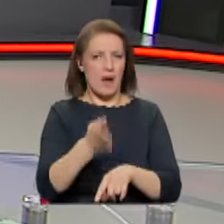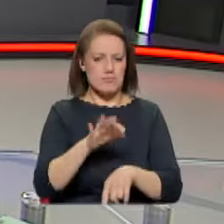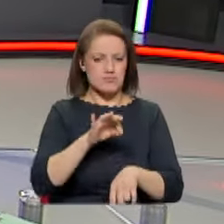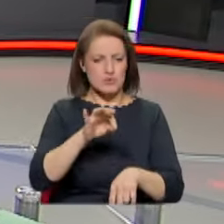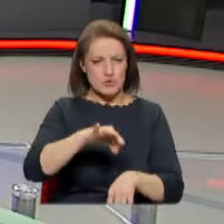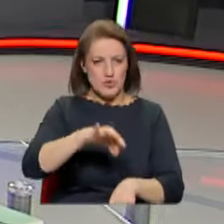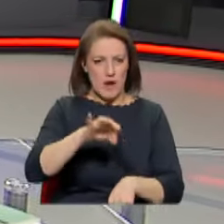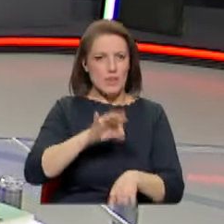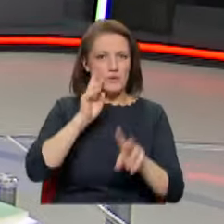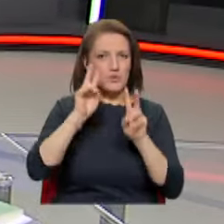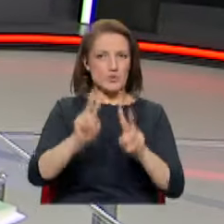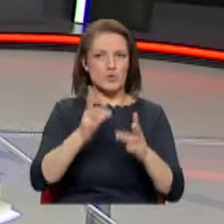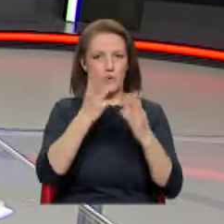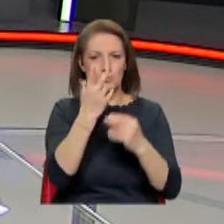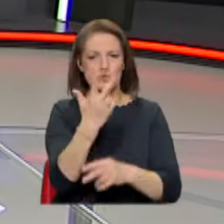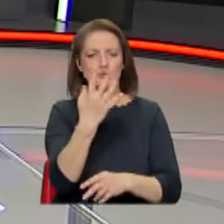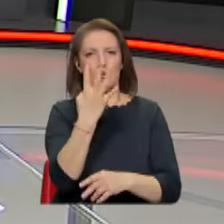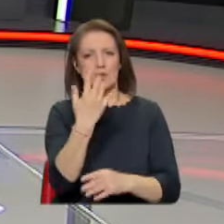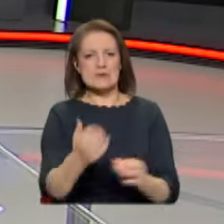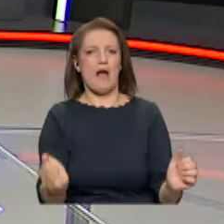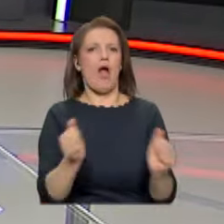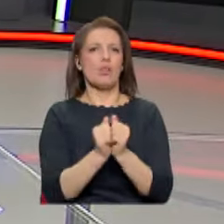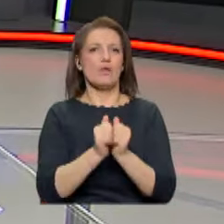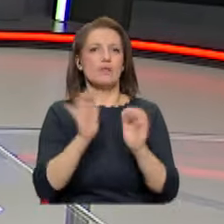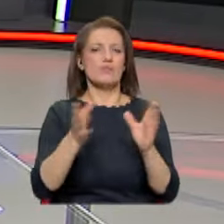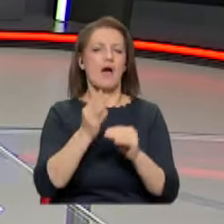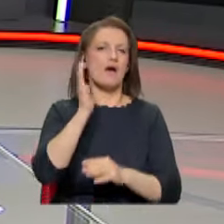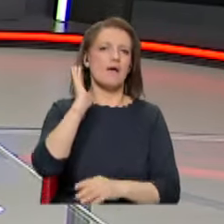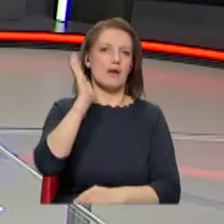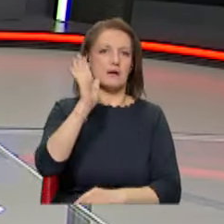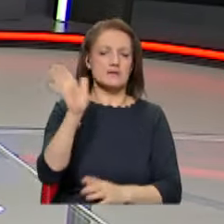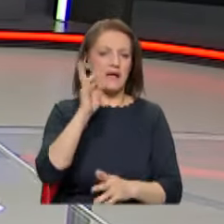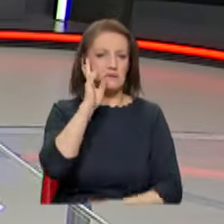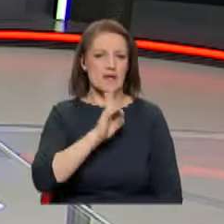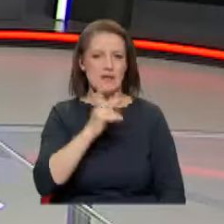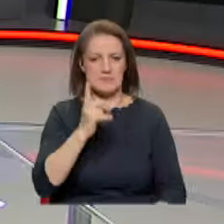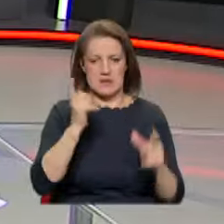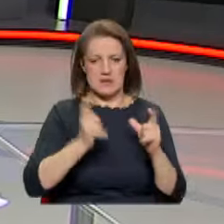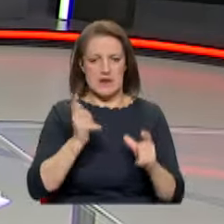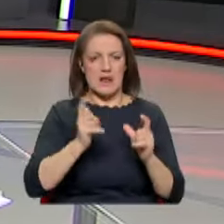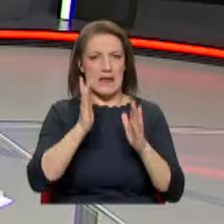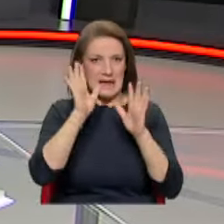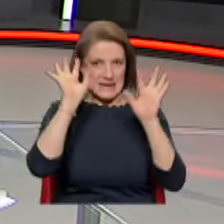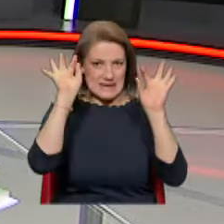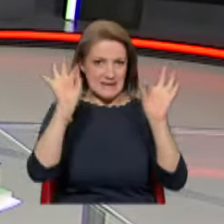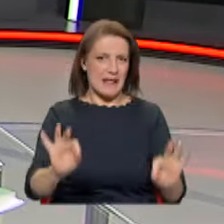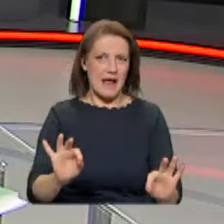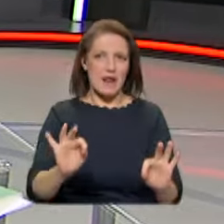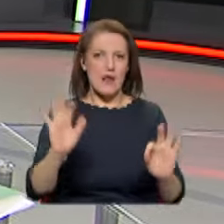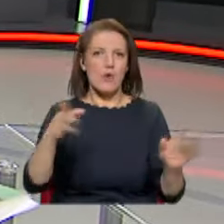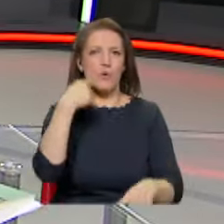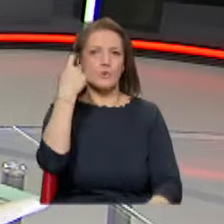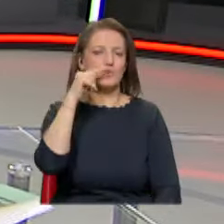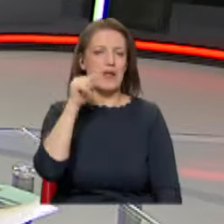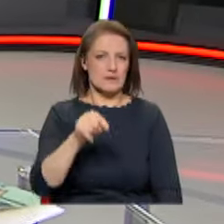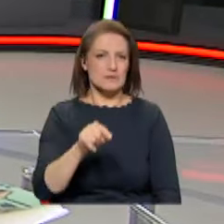an göründüğü olduğunun 3-4 katı daha ileri, daha zengin bir noktaya varır ki.